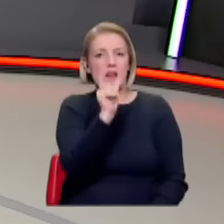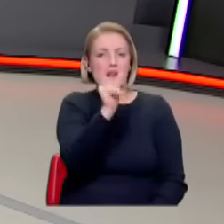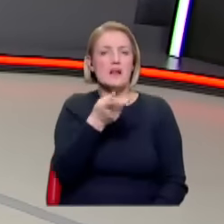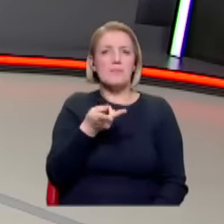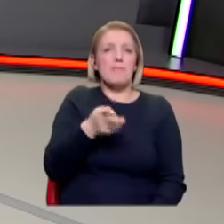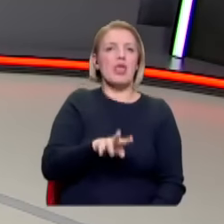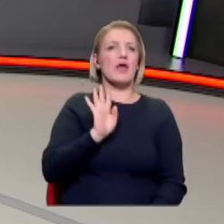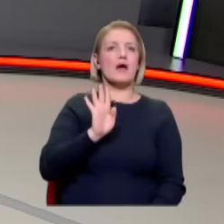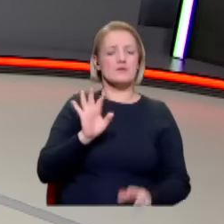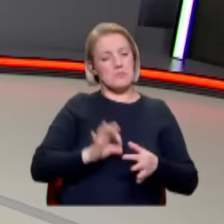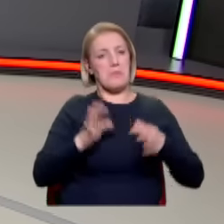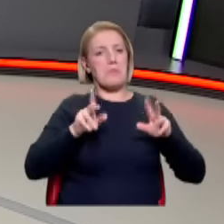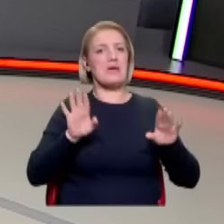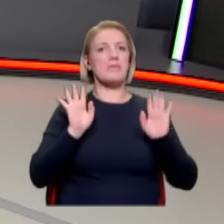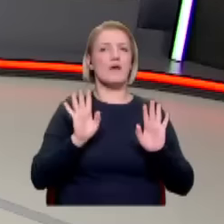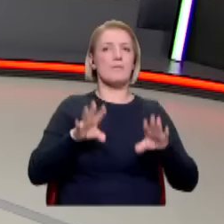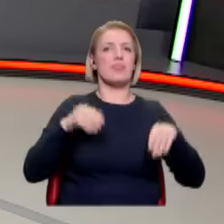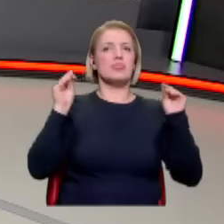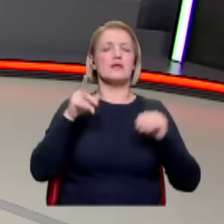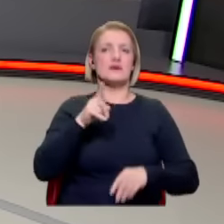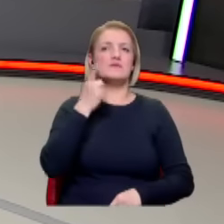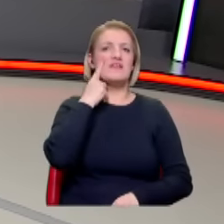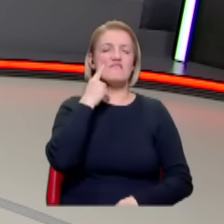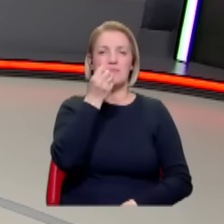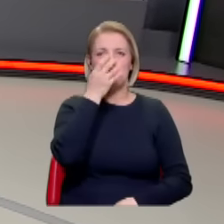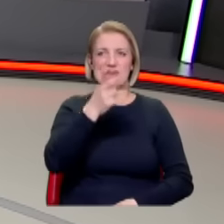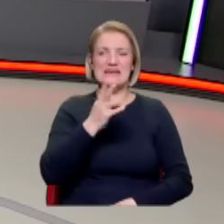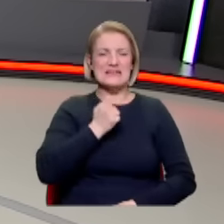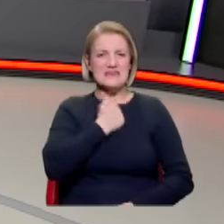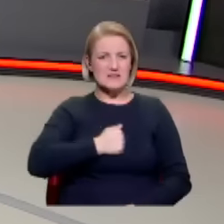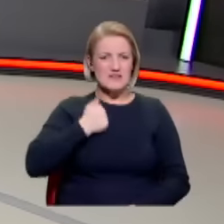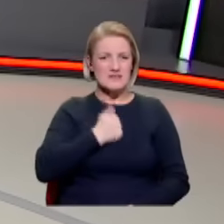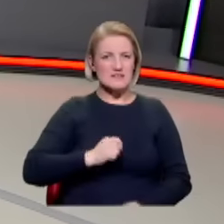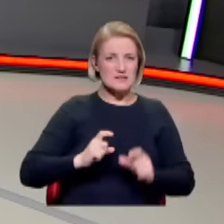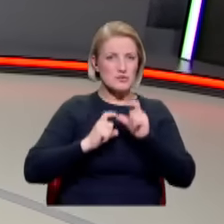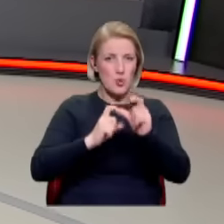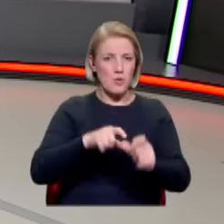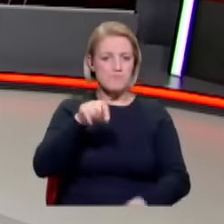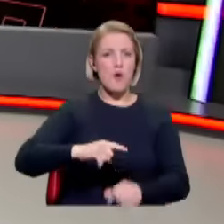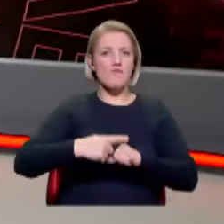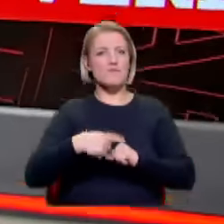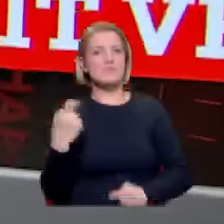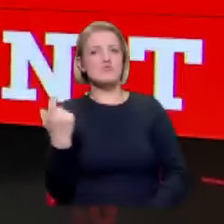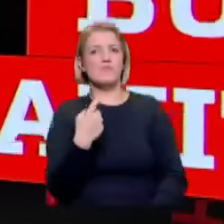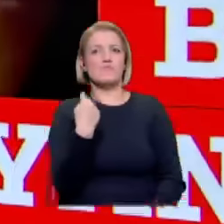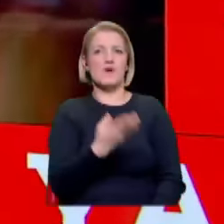halloldu mesele. Efendim geçen hafta Devlet Bahçeli geçen hafta kızdığı soruya bu hafta yanıt verdi.